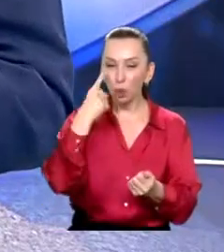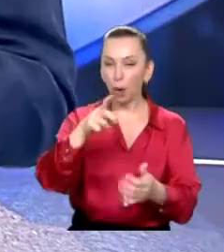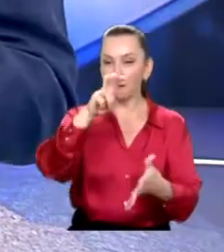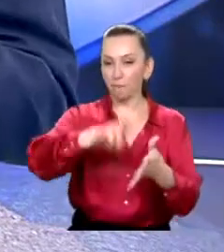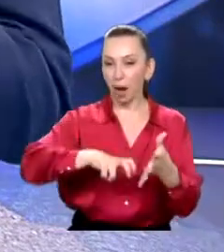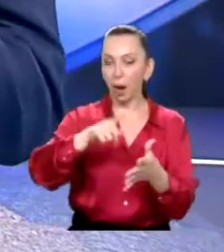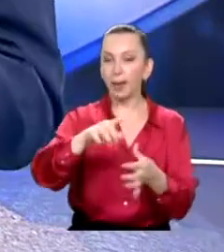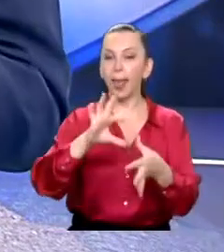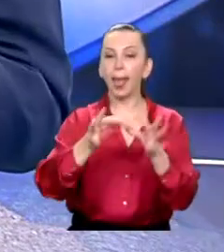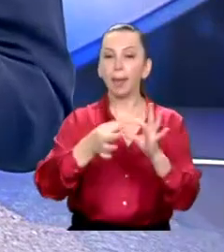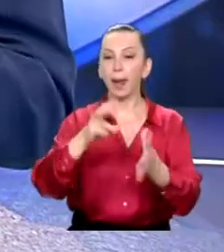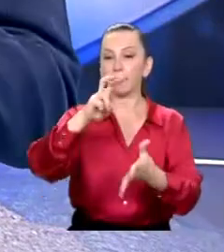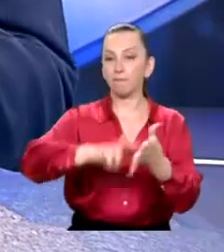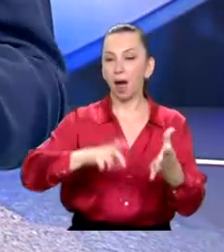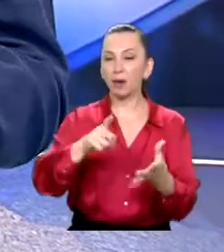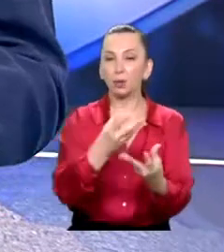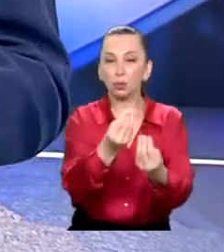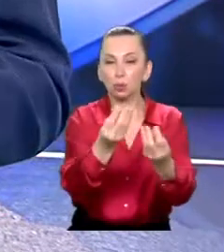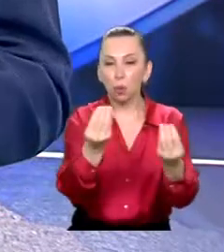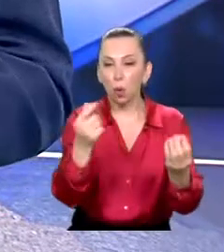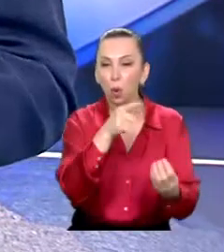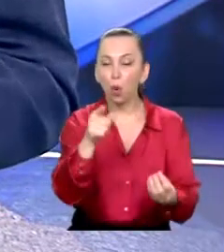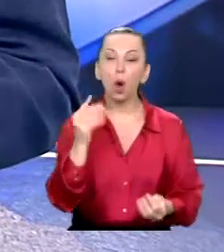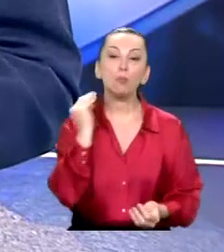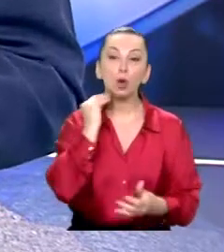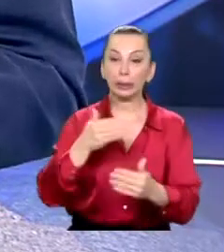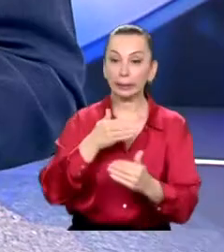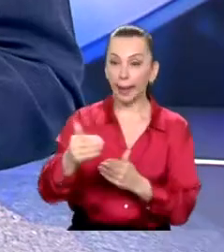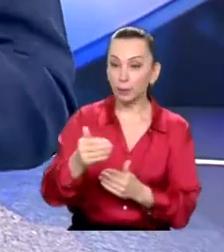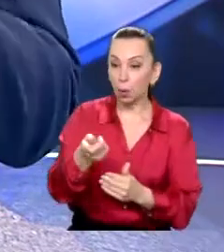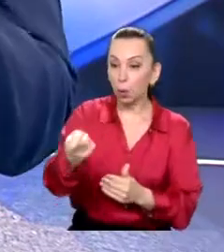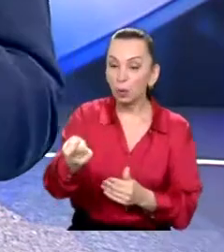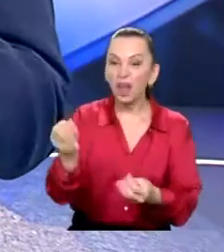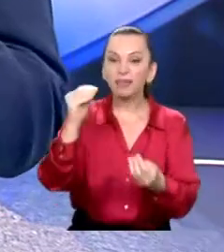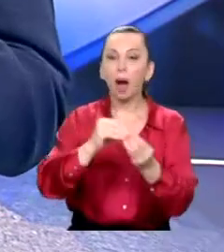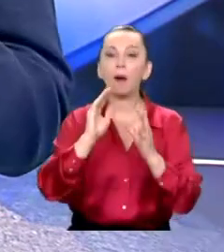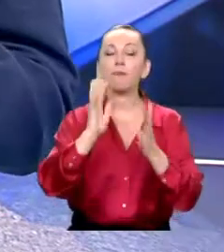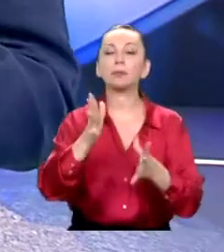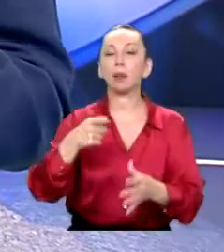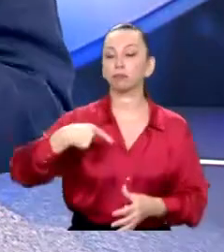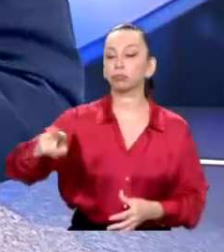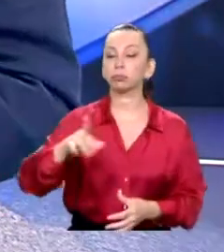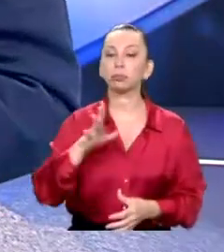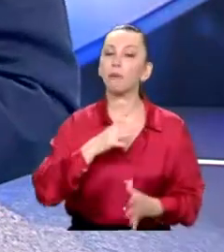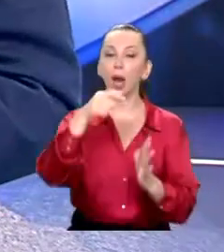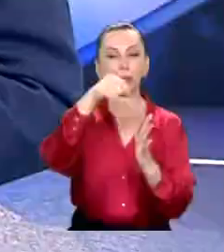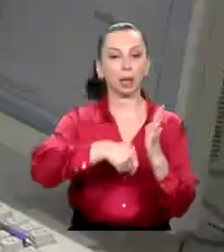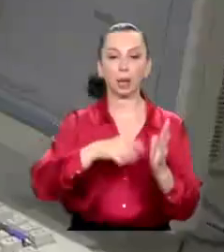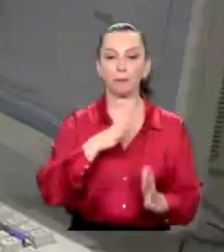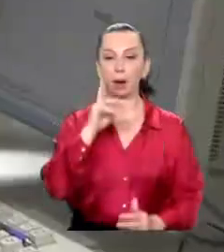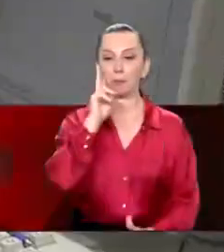üzere emlak vergisi gibi birçok kalemde borcunu geç ödeyen daha fazla Ödeme yapacak işte